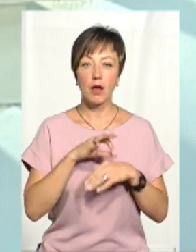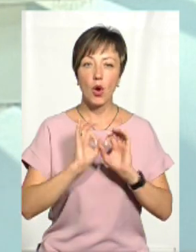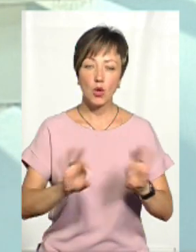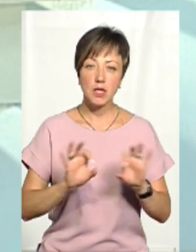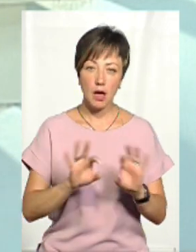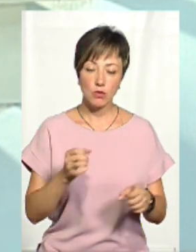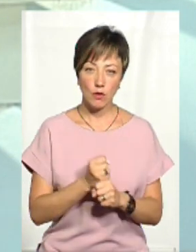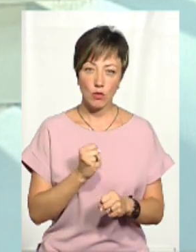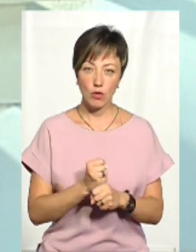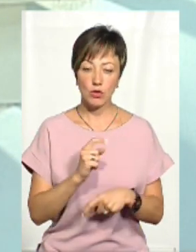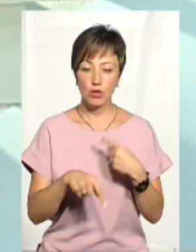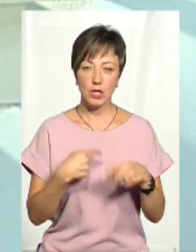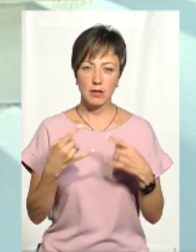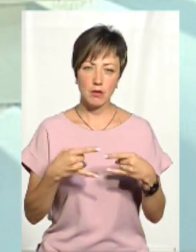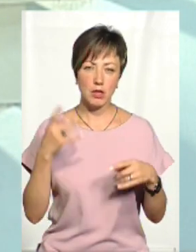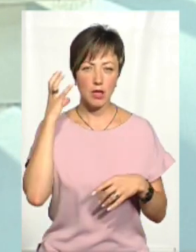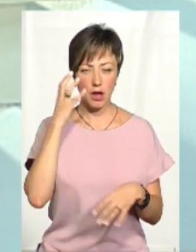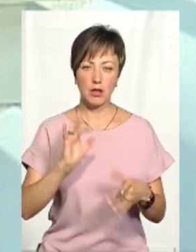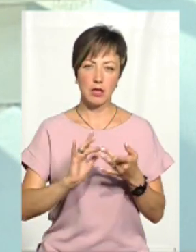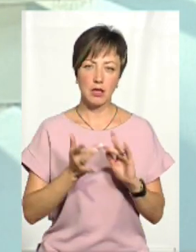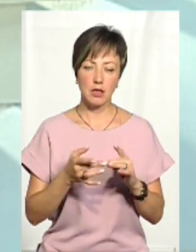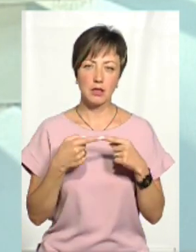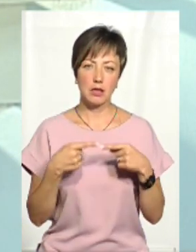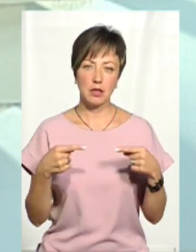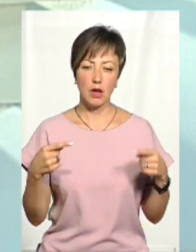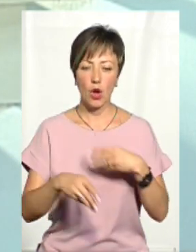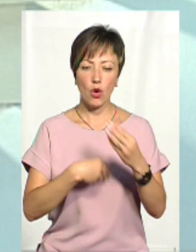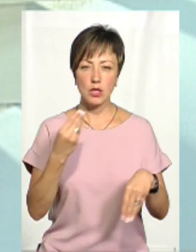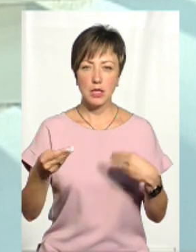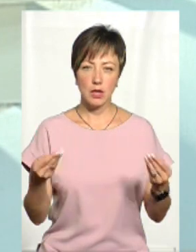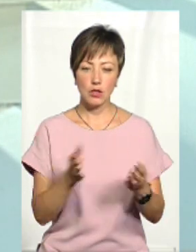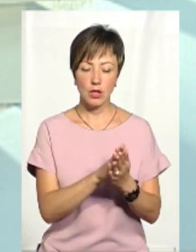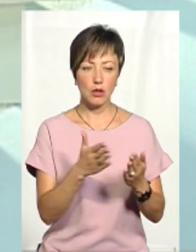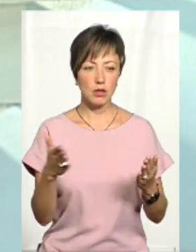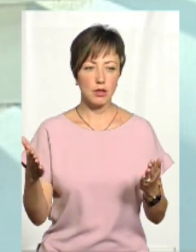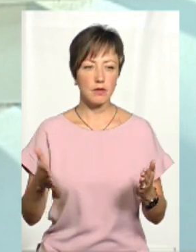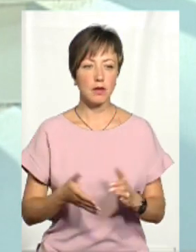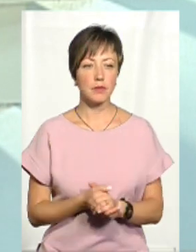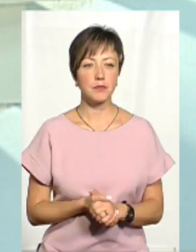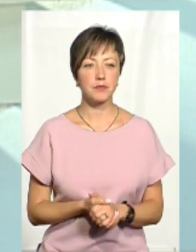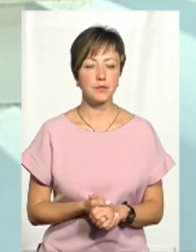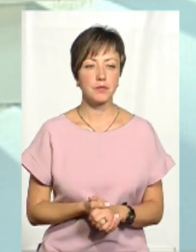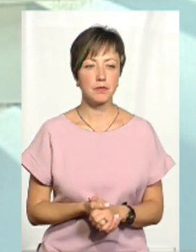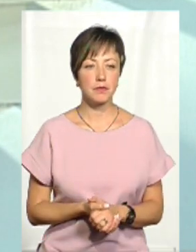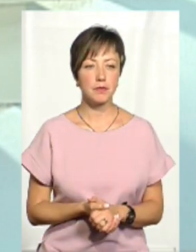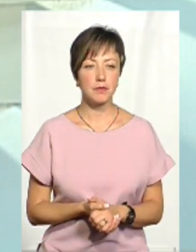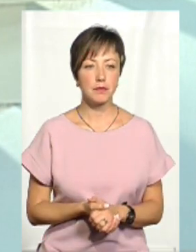проводить роз'яснювальну роботу через засоби масової інформації, способом буклети роздає, листівки.